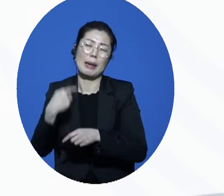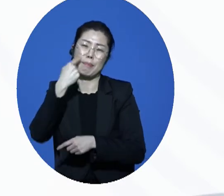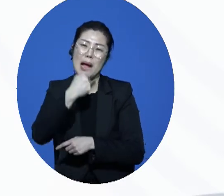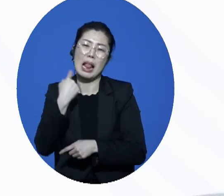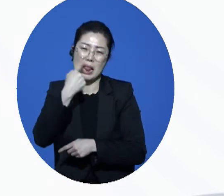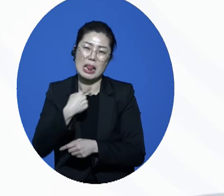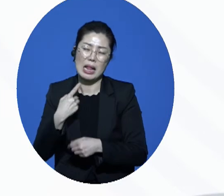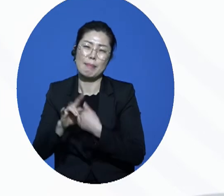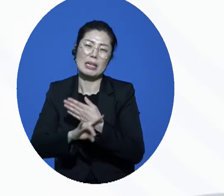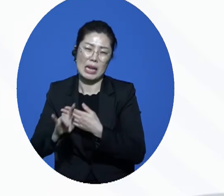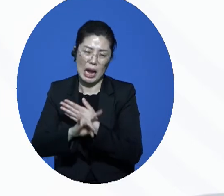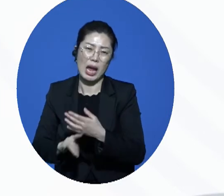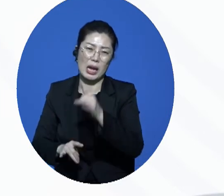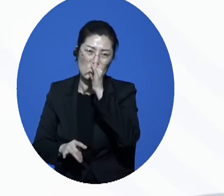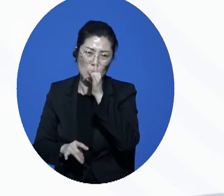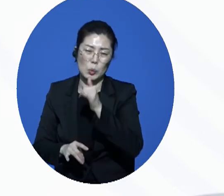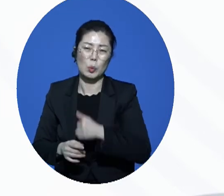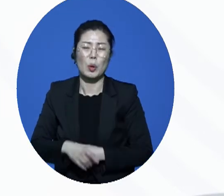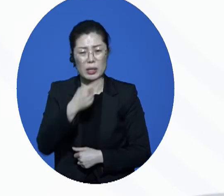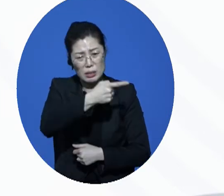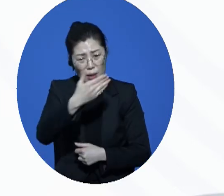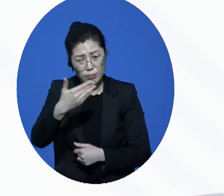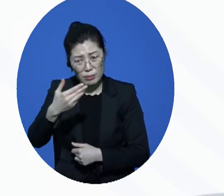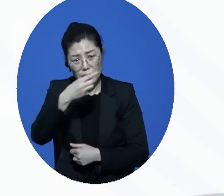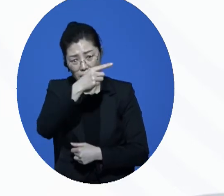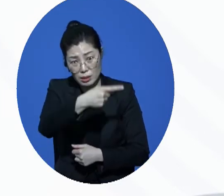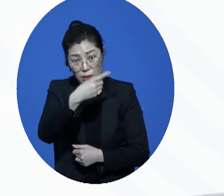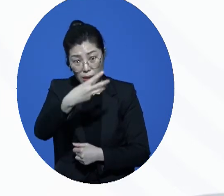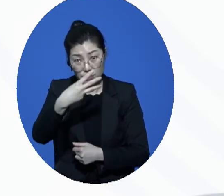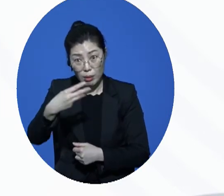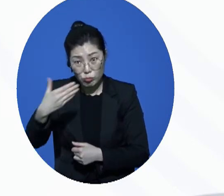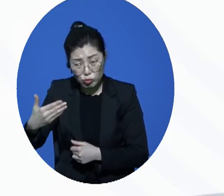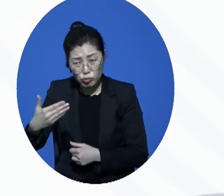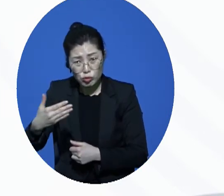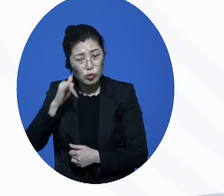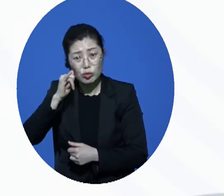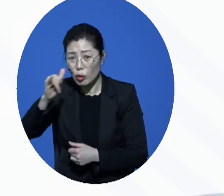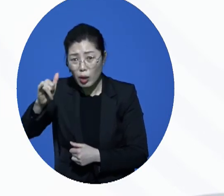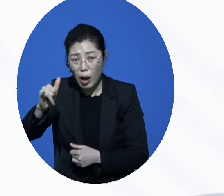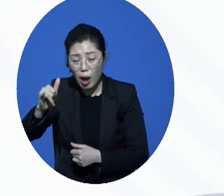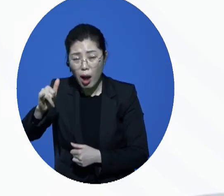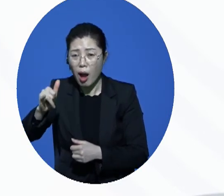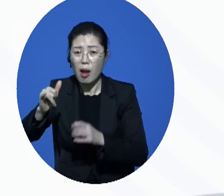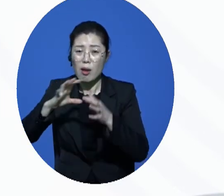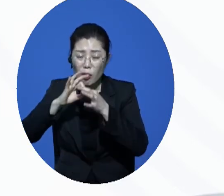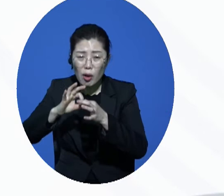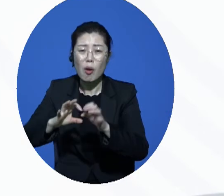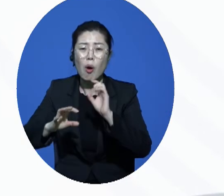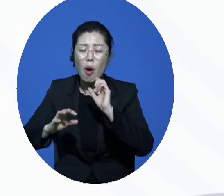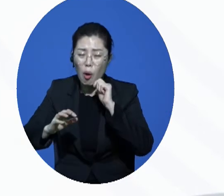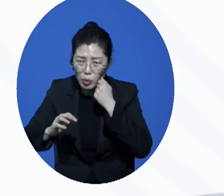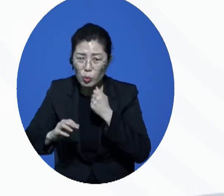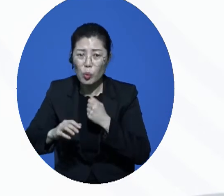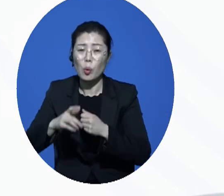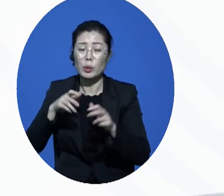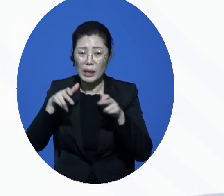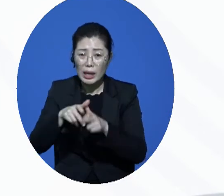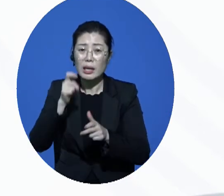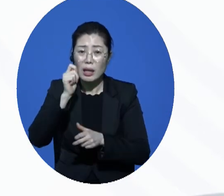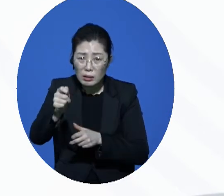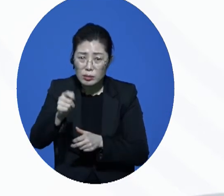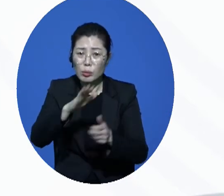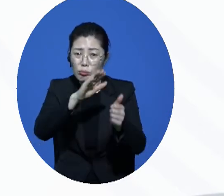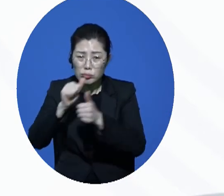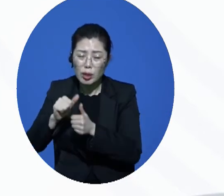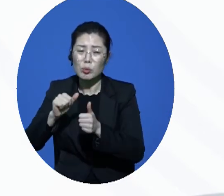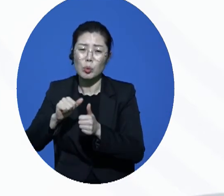기본적으로 1339도 제대로 이용할 수 없었고, 검사를 받으러 가고 싶어도 장애인 콜택시나 이동지원 체계도 이용할